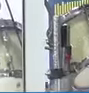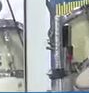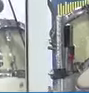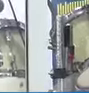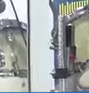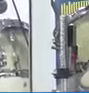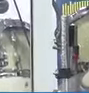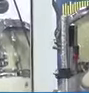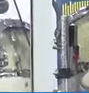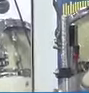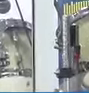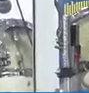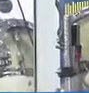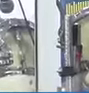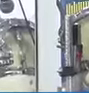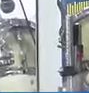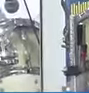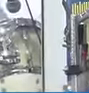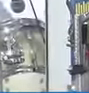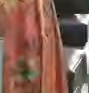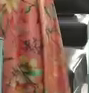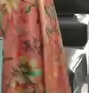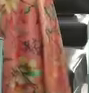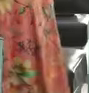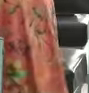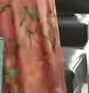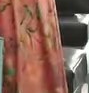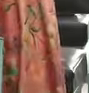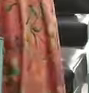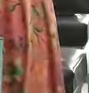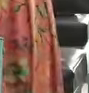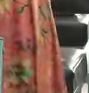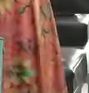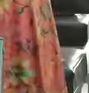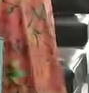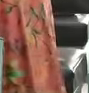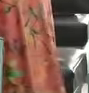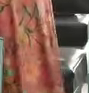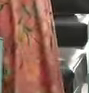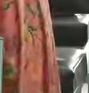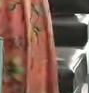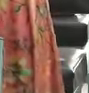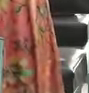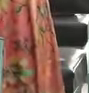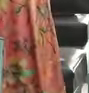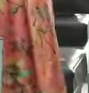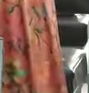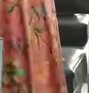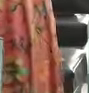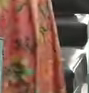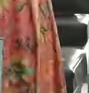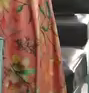amekupatia. Mwambie Mungu mwanzilishi asante Bwana Yesu kwa uzima. Mwambie Mungu mwanzilishi asante kwa kukupa, kwa